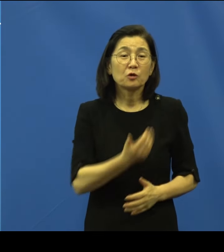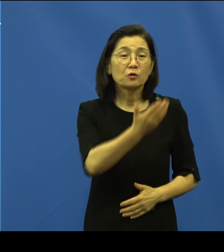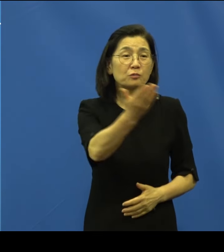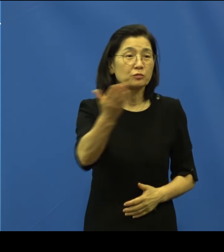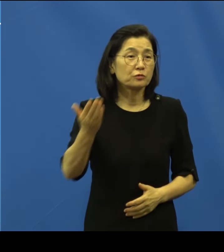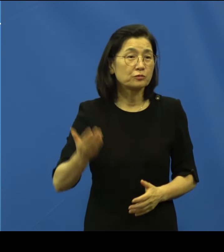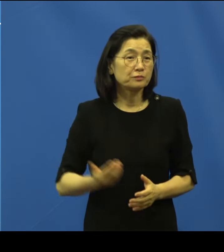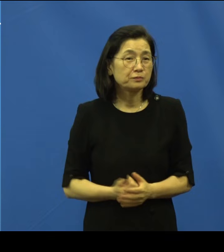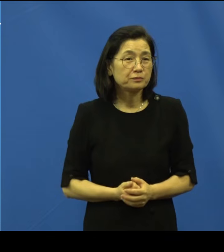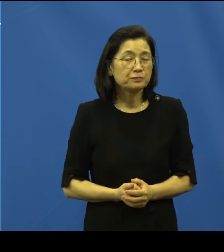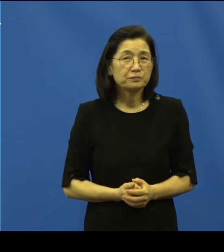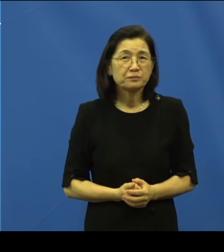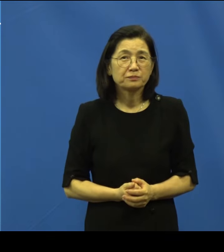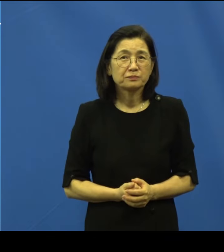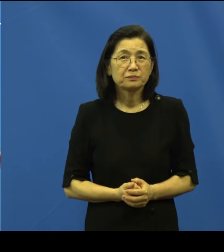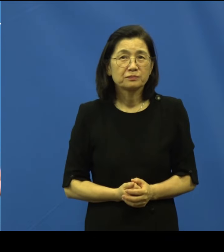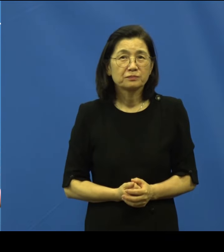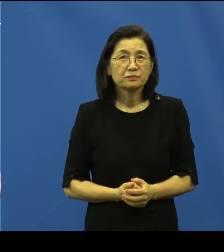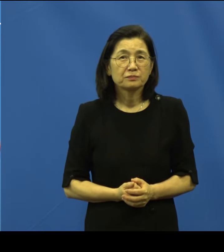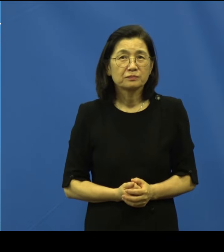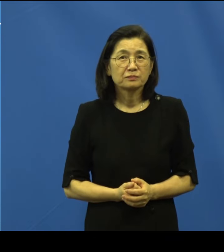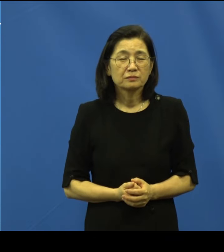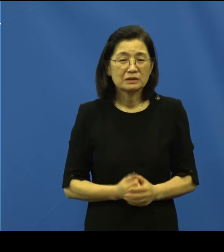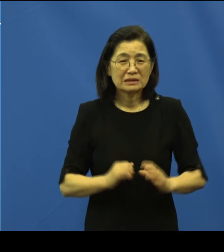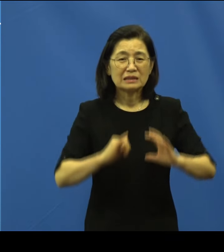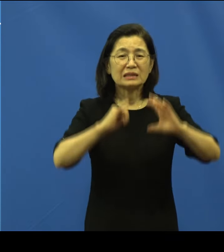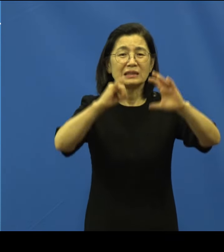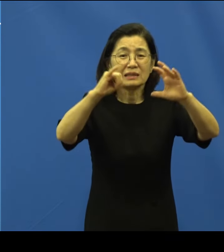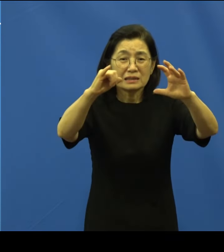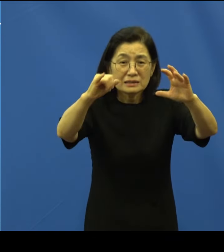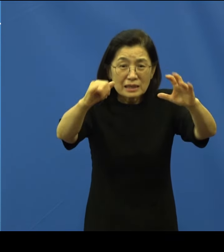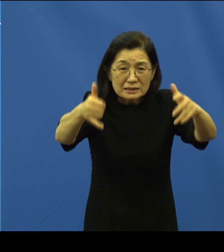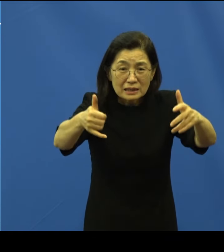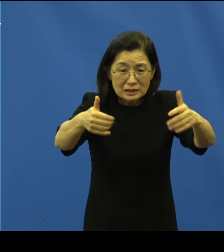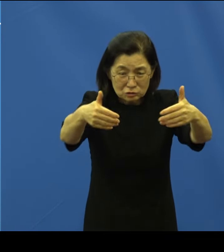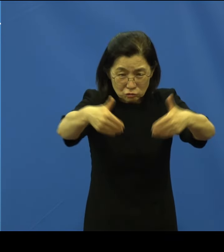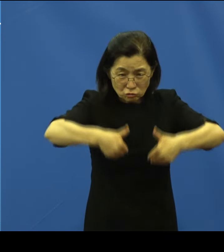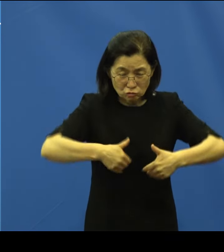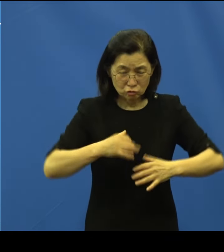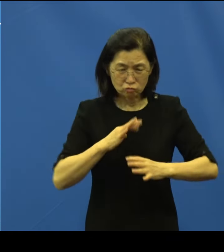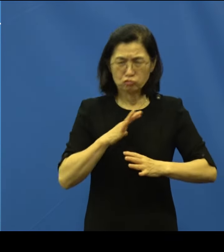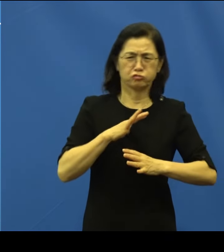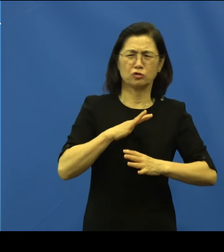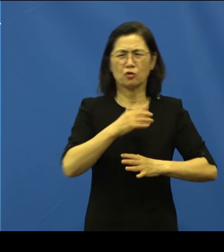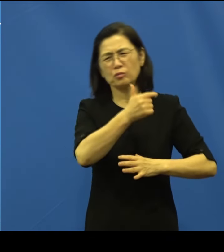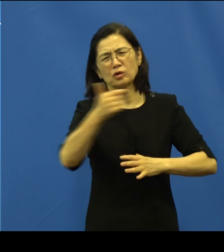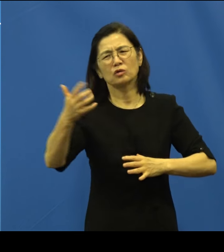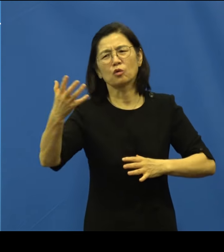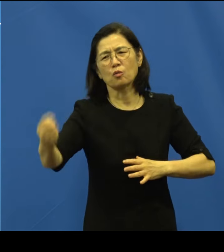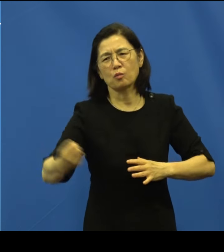여러분, 우리 두려움을 주는 게 너무 많아져가요. 여러분,